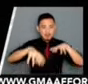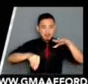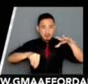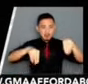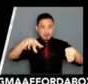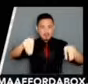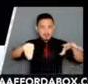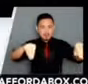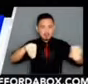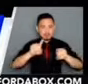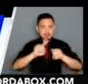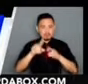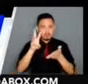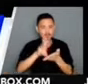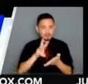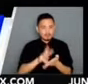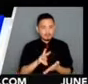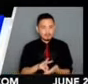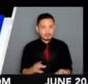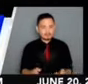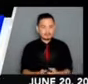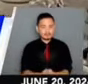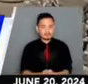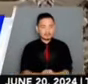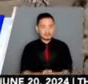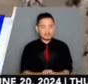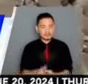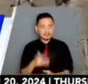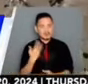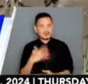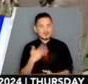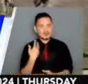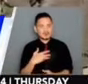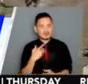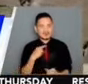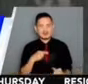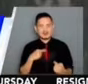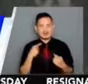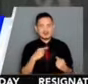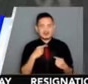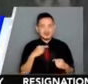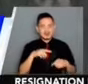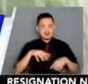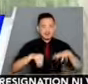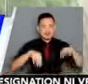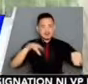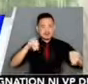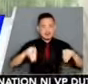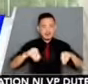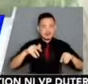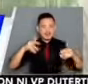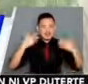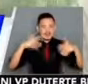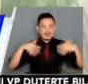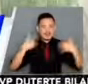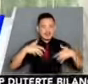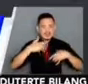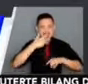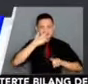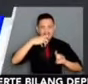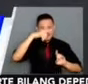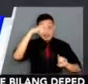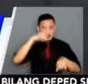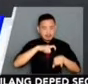nagdaang elninyo Pero kung perwisyo na ang dulot ng mga power interruption na ito nitong tag-init dapat daw paghanda ang posible pang mas